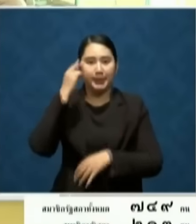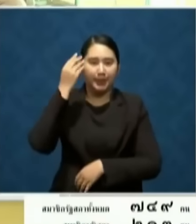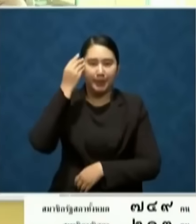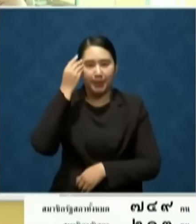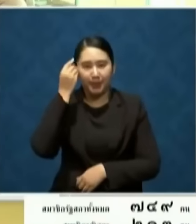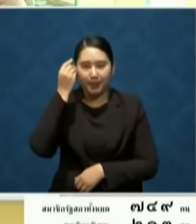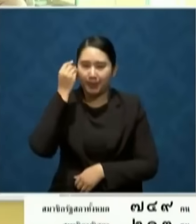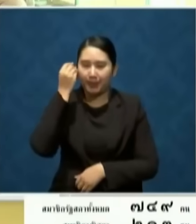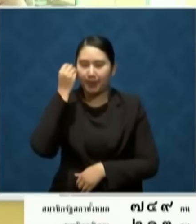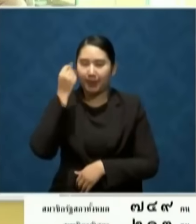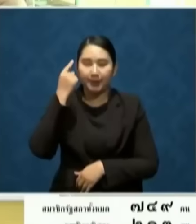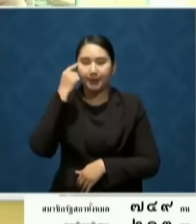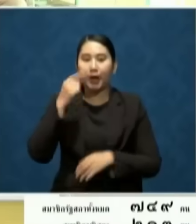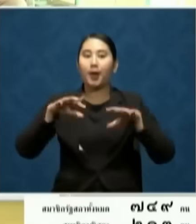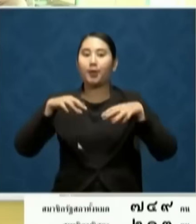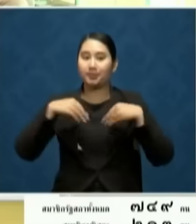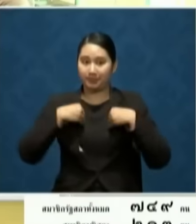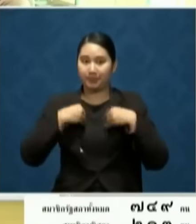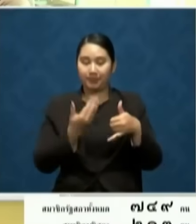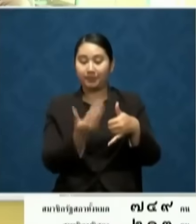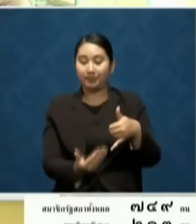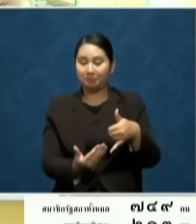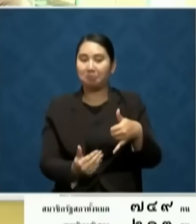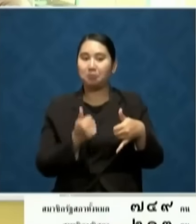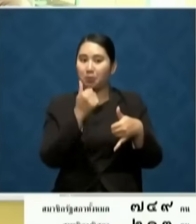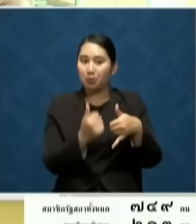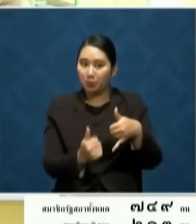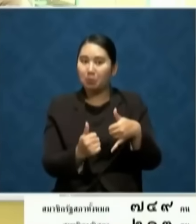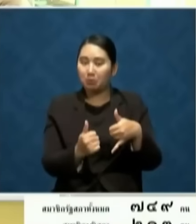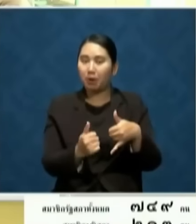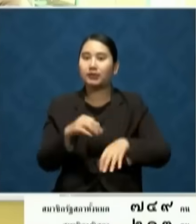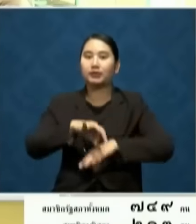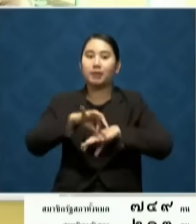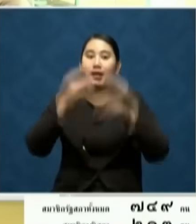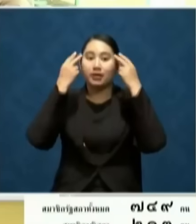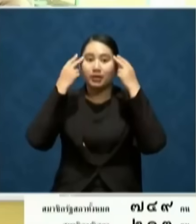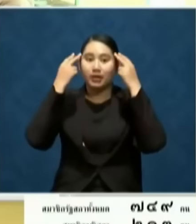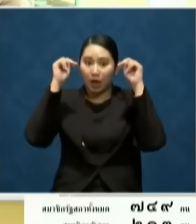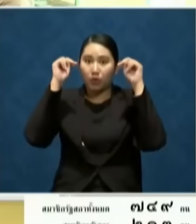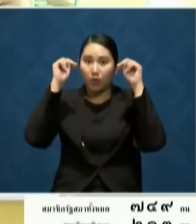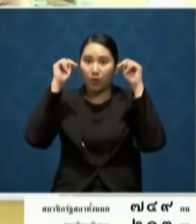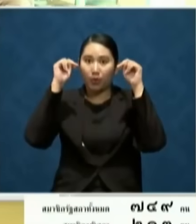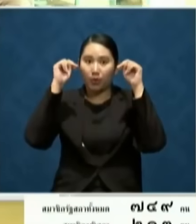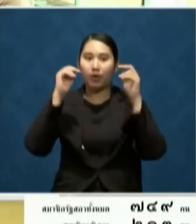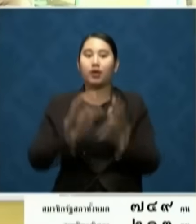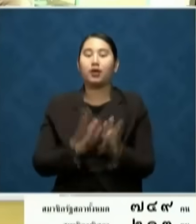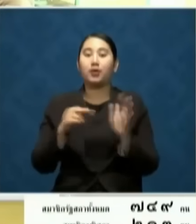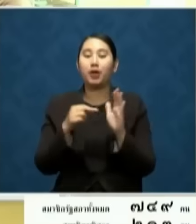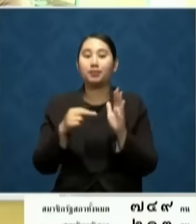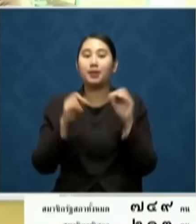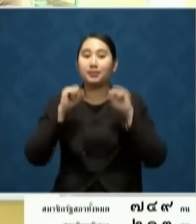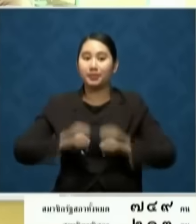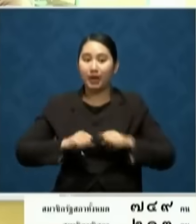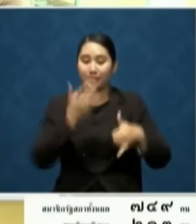งหรือว่าสร้างภาพหรือว่านะฮะหรือไม่ก็จ้างคนมาซึ่งไม่สมควรที่จะทำให้เกิดภาพเหล่านี้ขึ้นอ